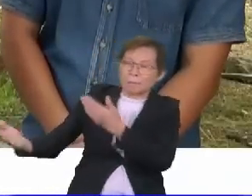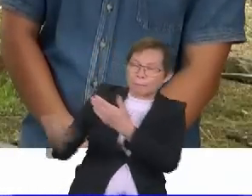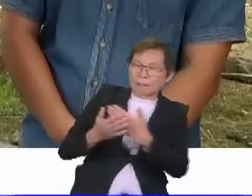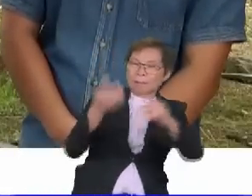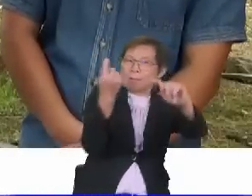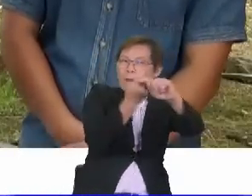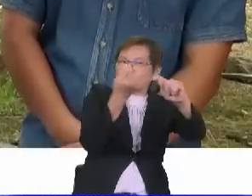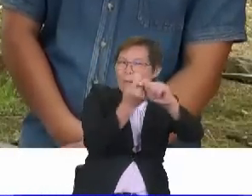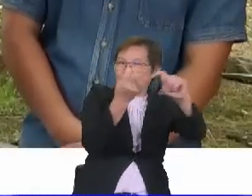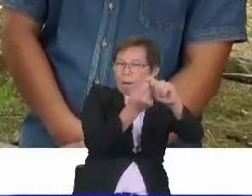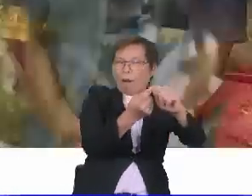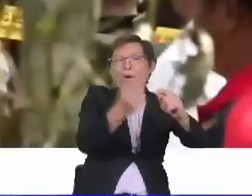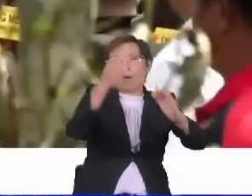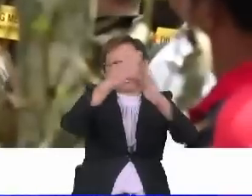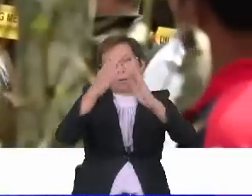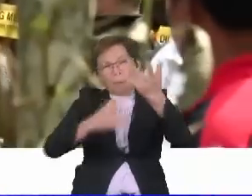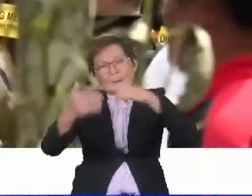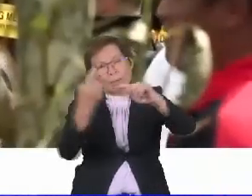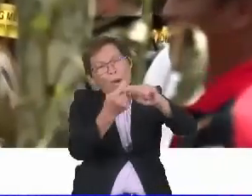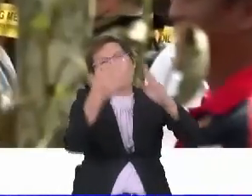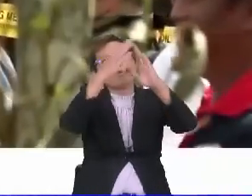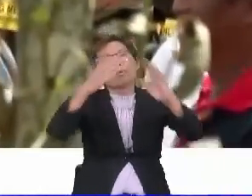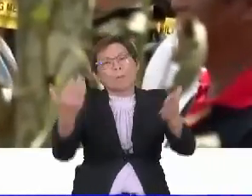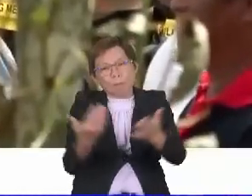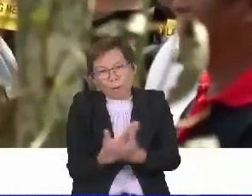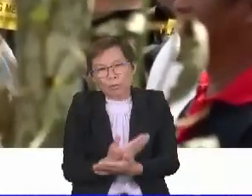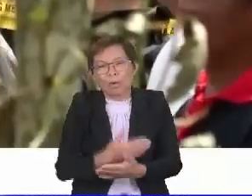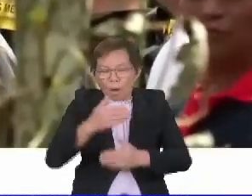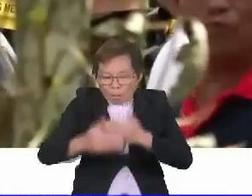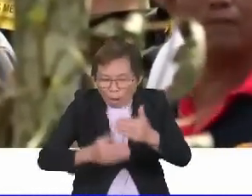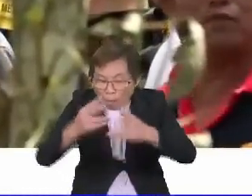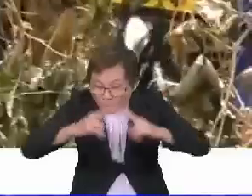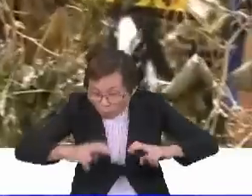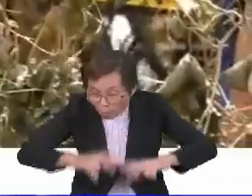rumah-rumah yang telah terbakar ini setelah selesai proses